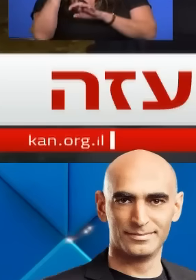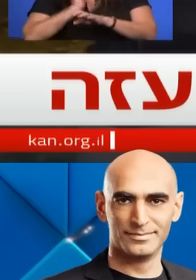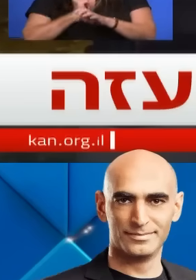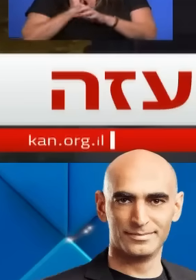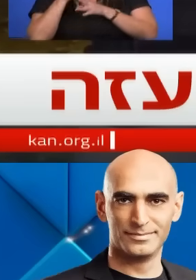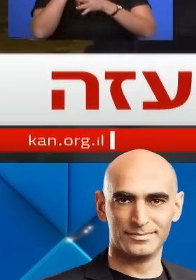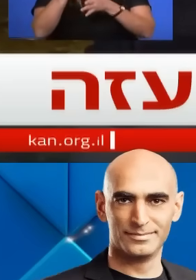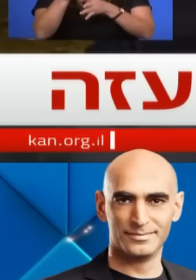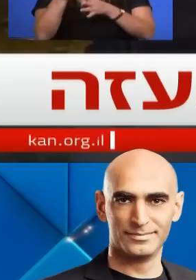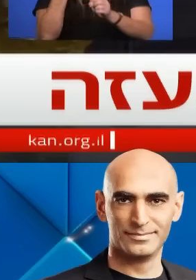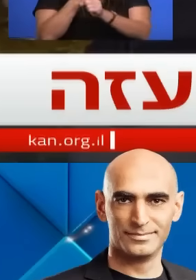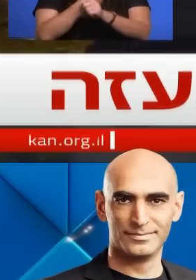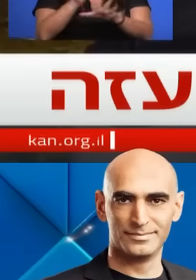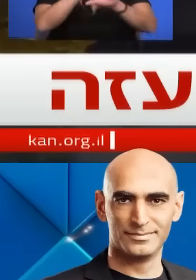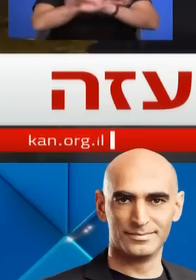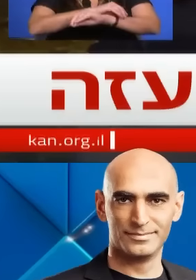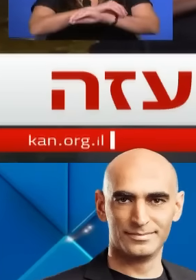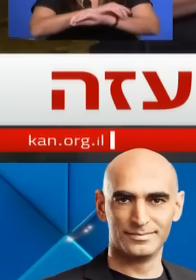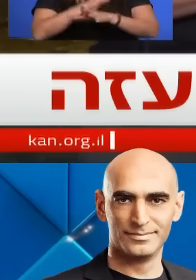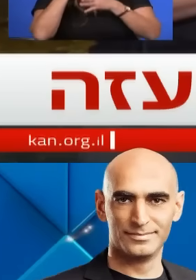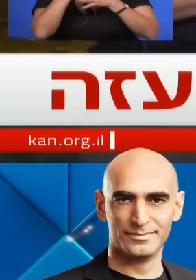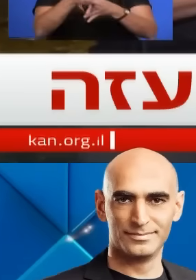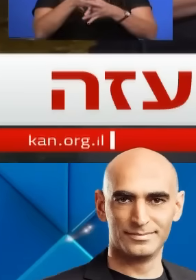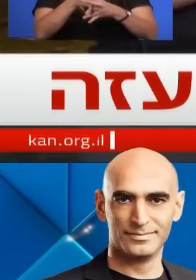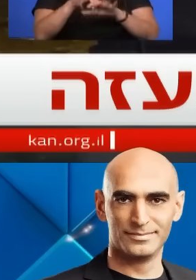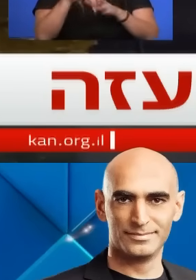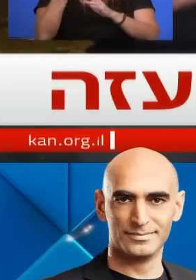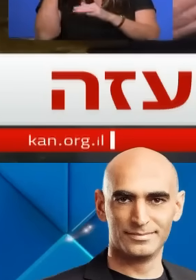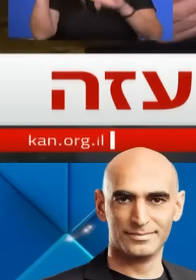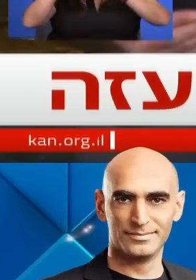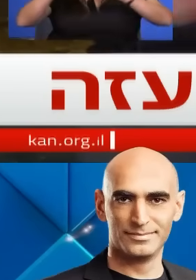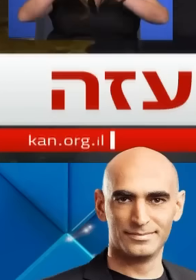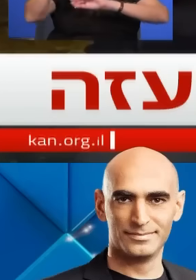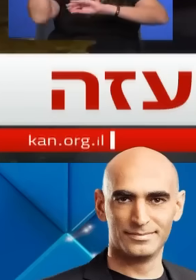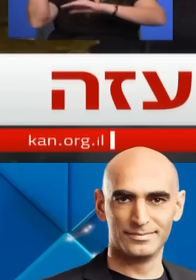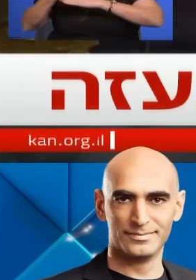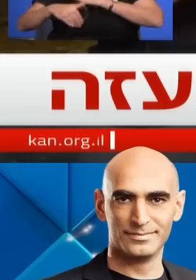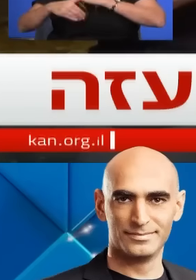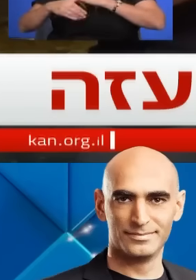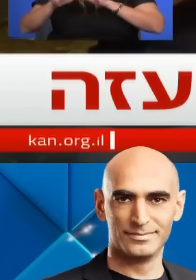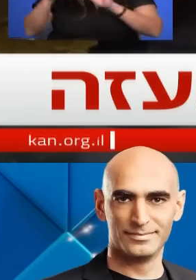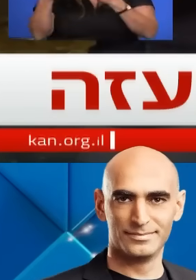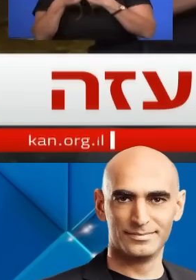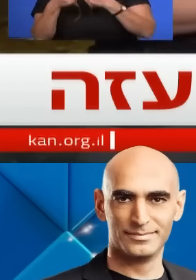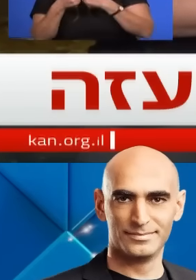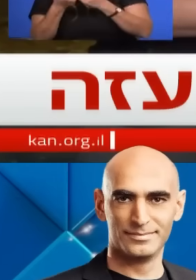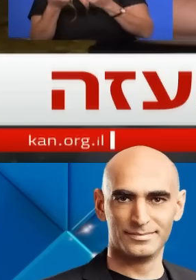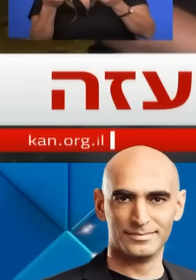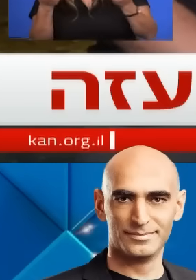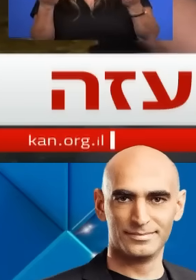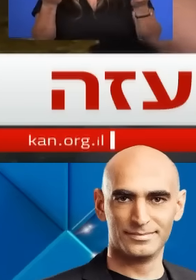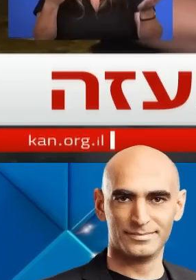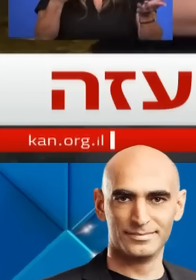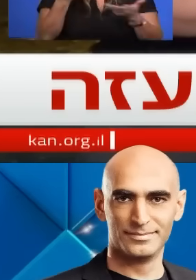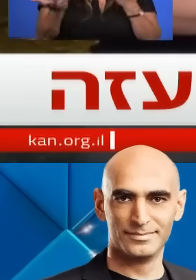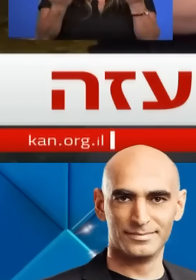הלילה הרבה יותר אינטנסיבי ממה שהיה בלילות האחרונים. האם זה קשור לכניסה? אנחנו לא יודעים לומר לך,